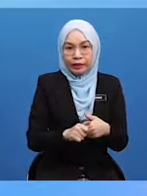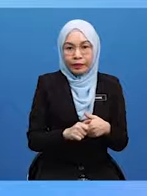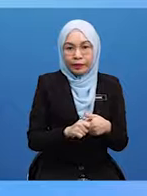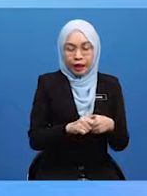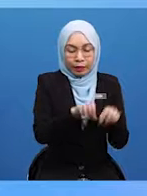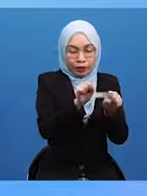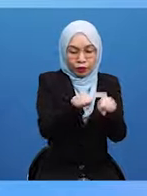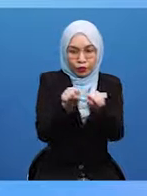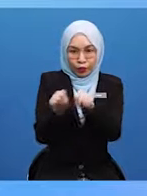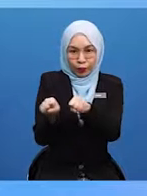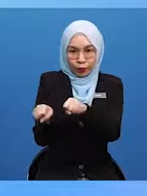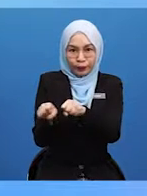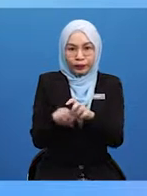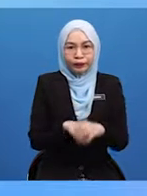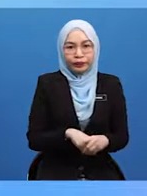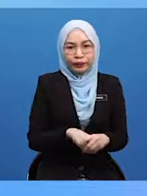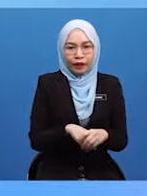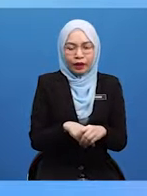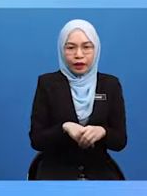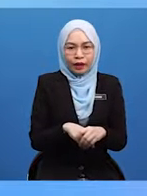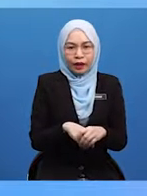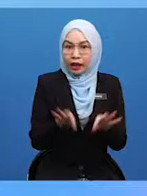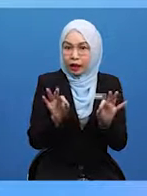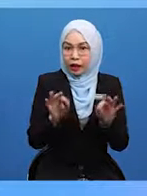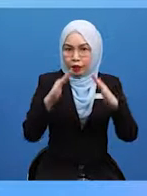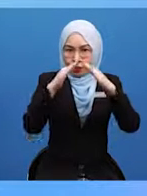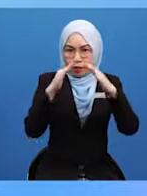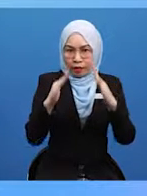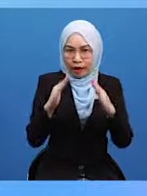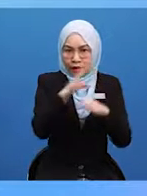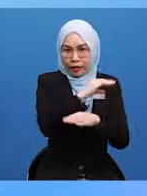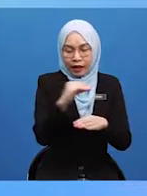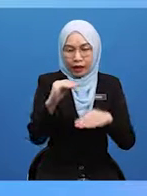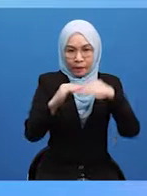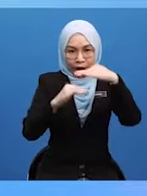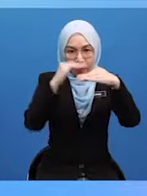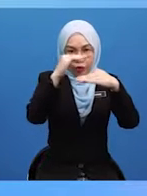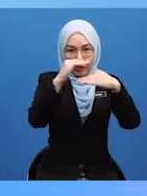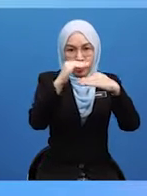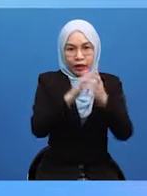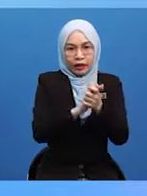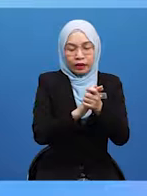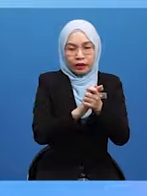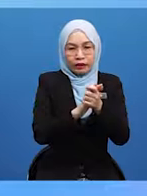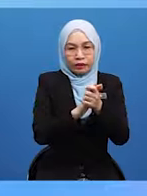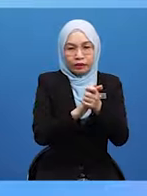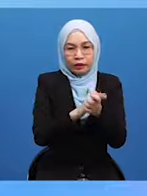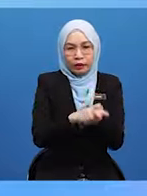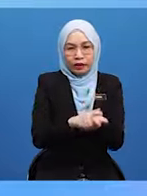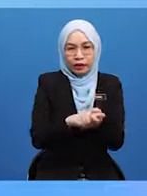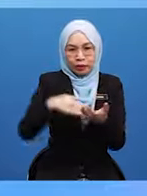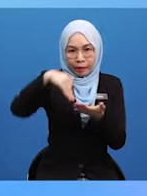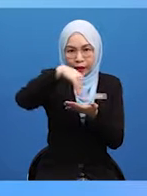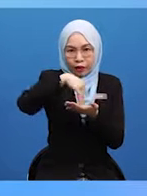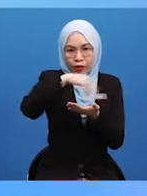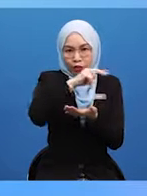apabila rumah atau bangunan yang dibina di sepanjang jalan raya, di tepi sungai